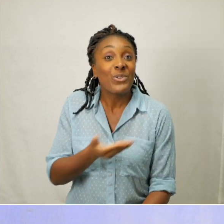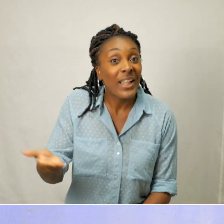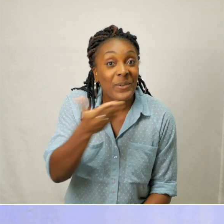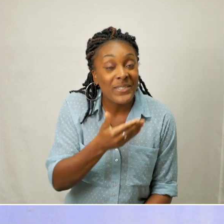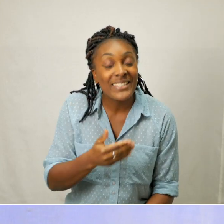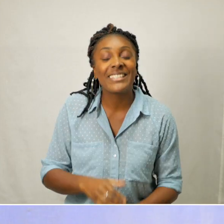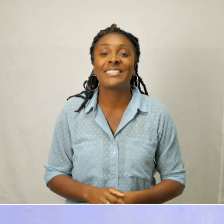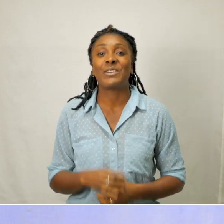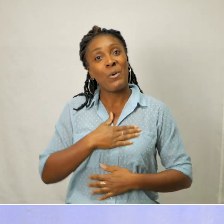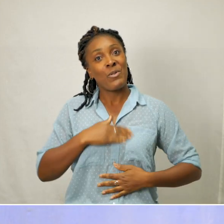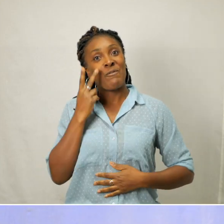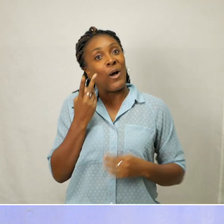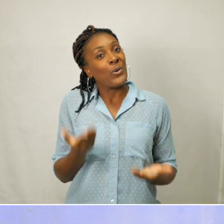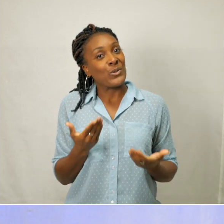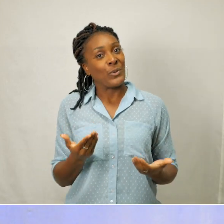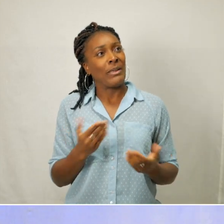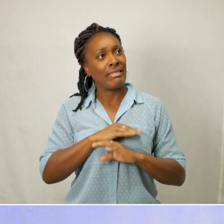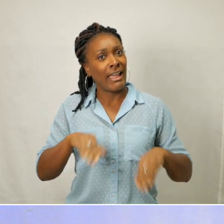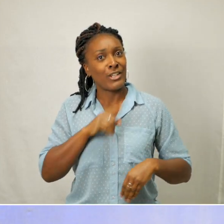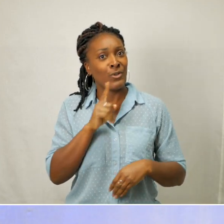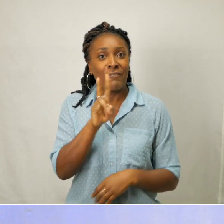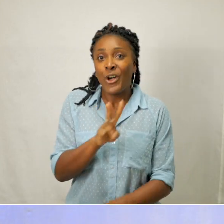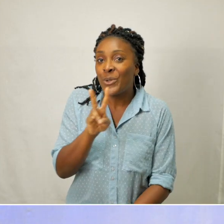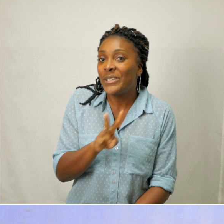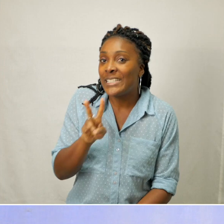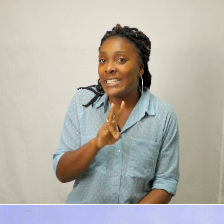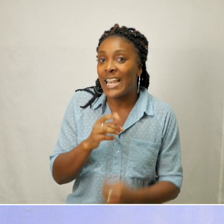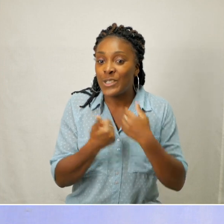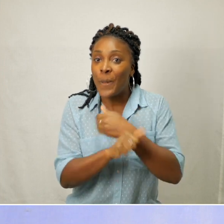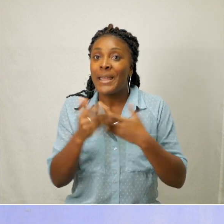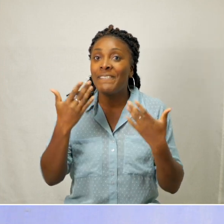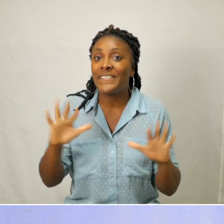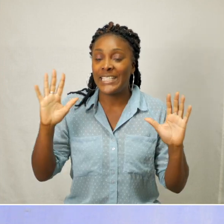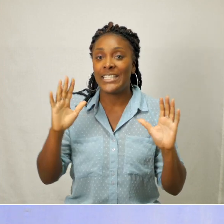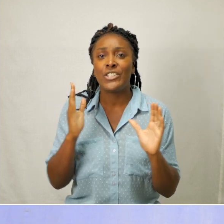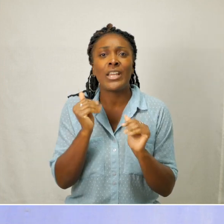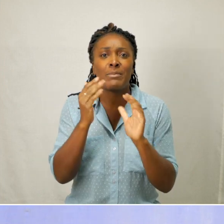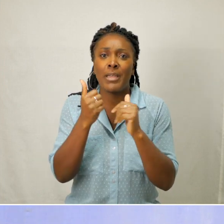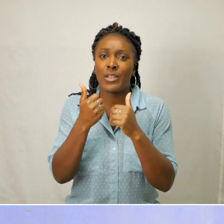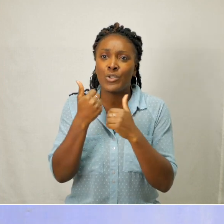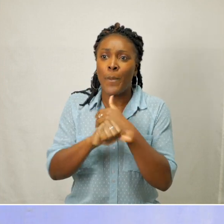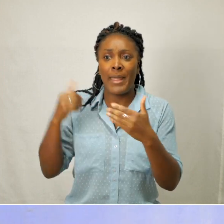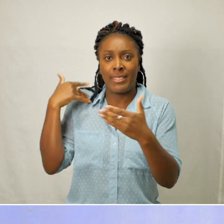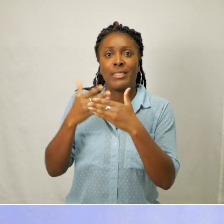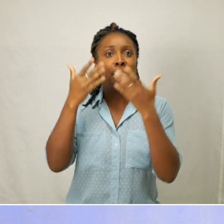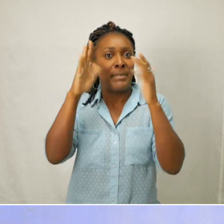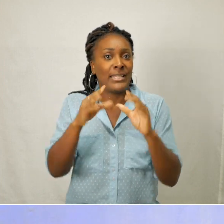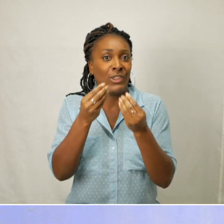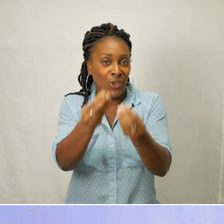Eh bien bonjour à tous et à toutes, bien content de vous retrouver aujourd'hui. On est vendredi, c'est le fin de la semaine et j'espère que cette semaine a été une bénédiction pour